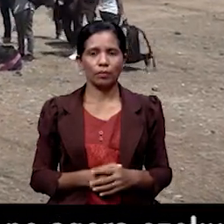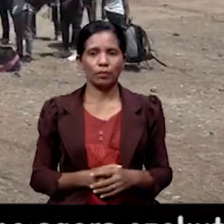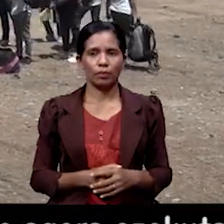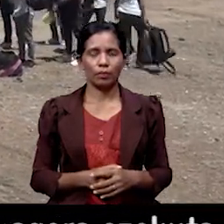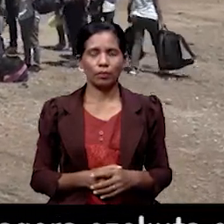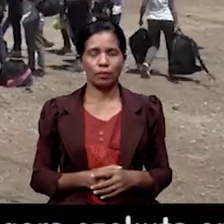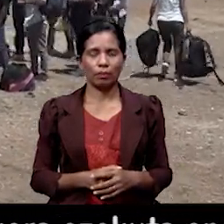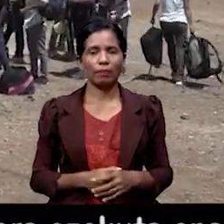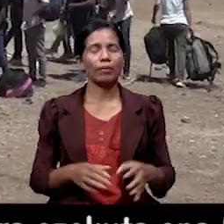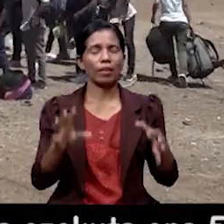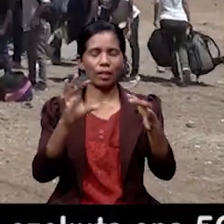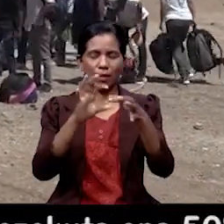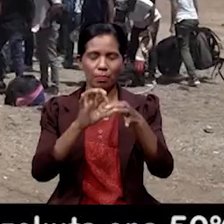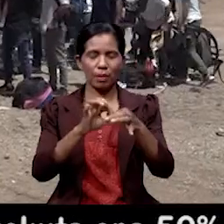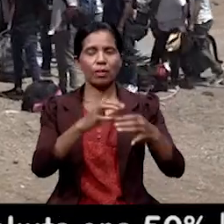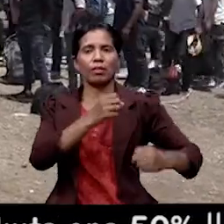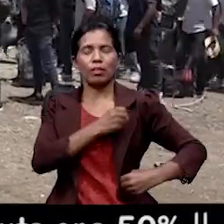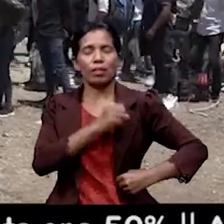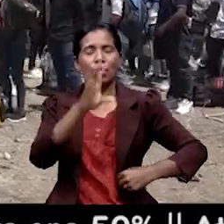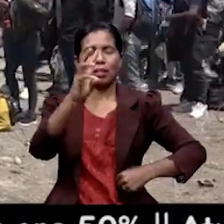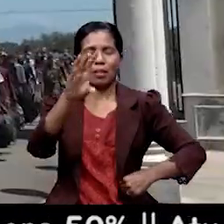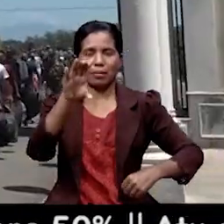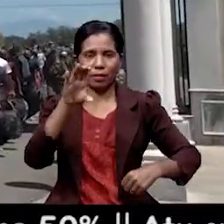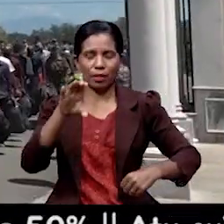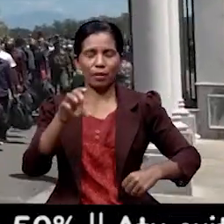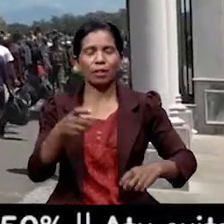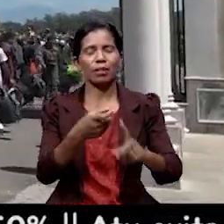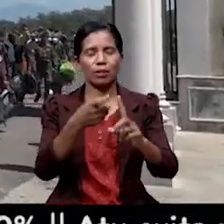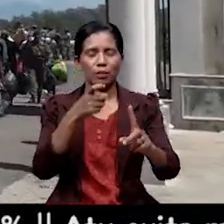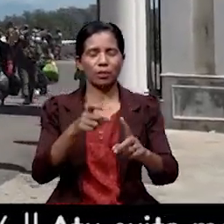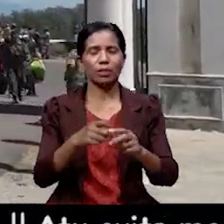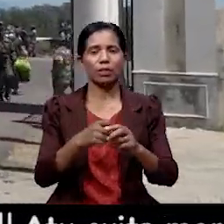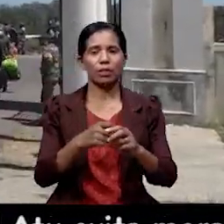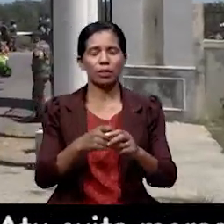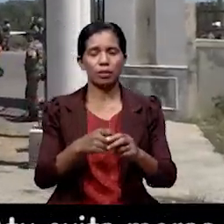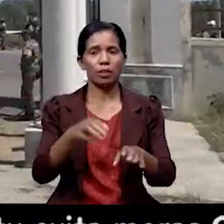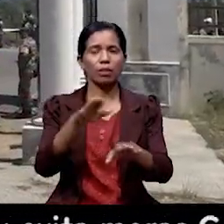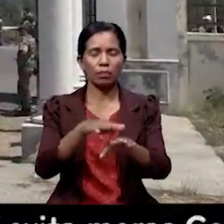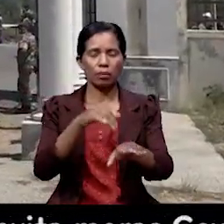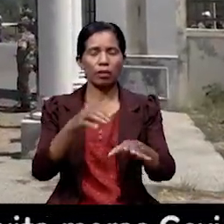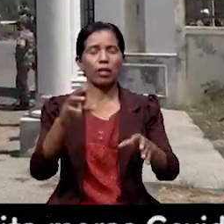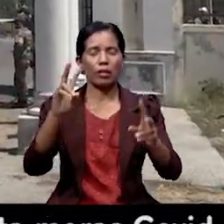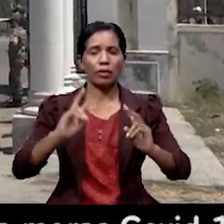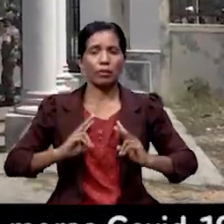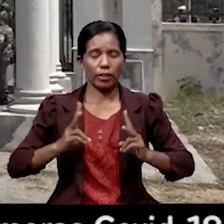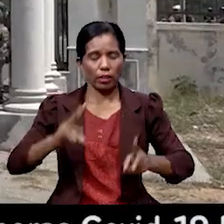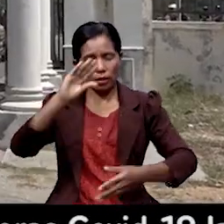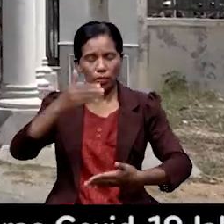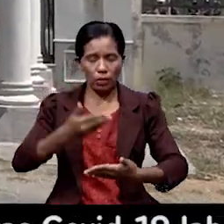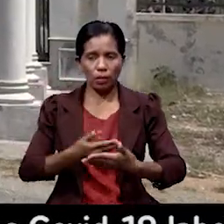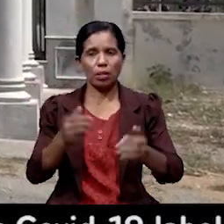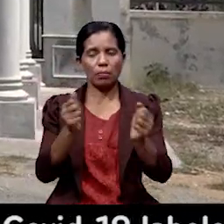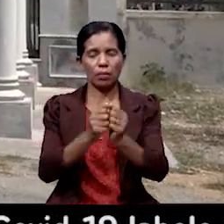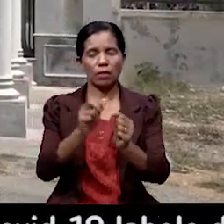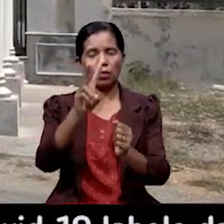Enquanto total membro FFDTL atus nen compostos de regime especial recrutamento ba veterano ni Oansira atus rua